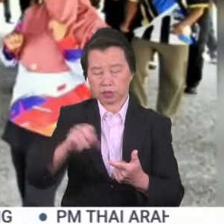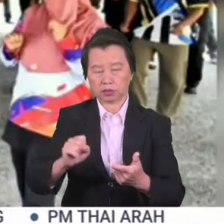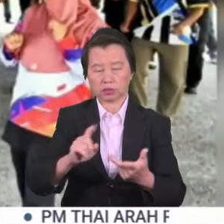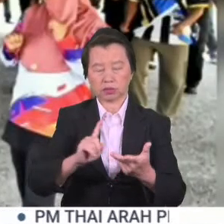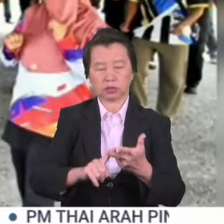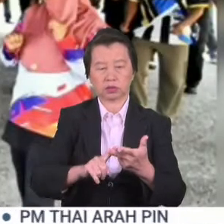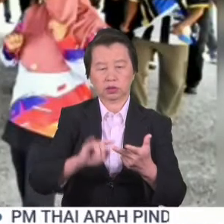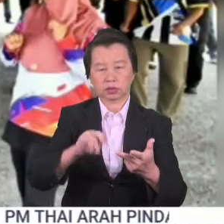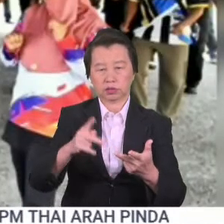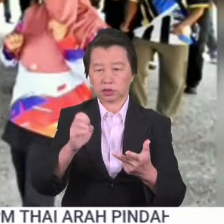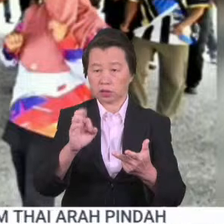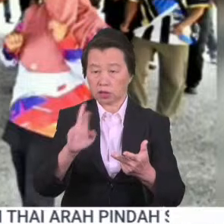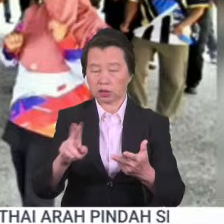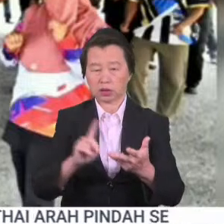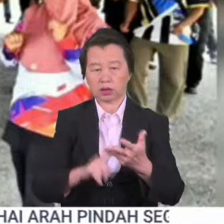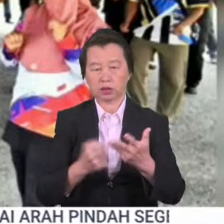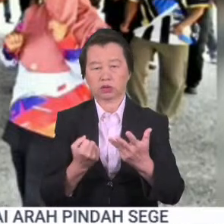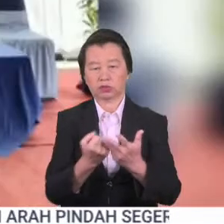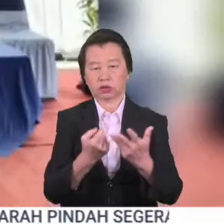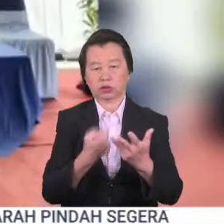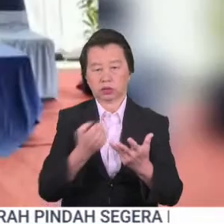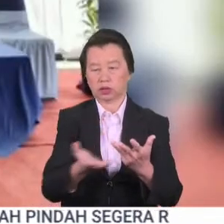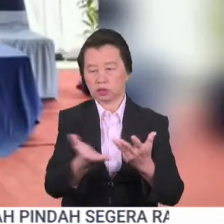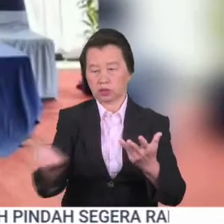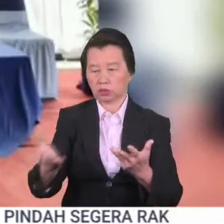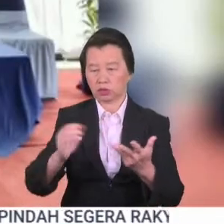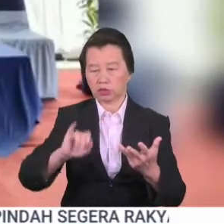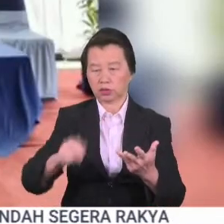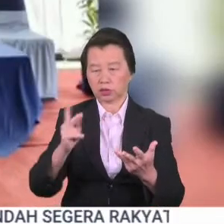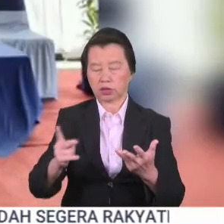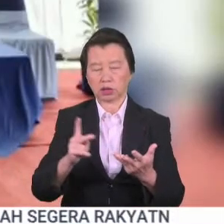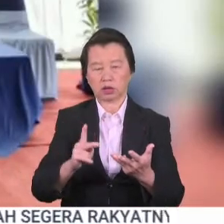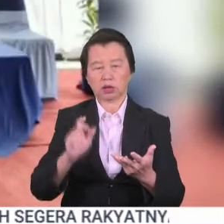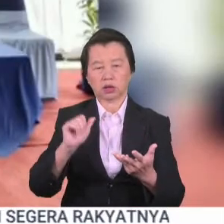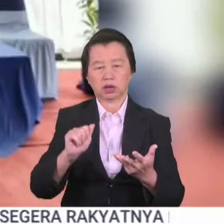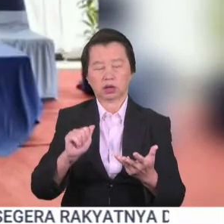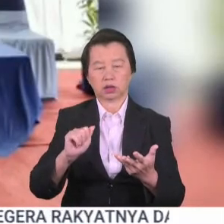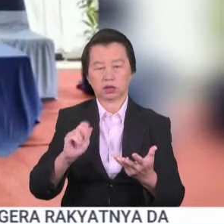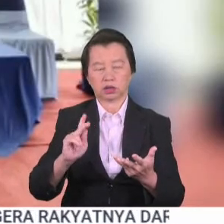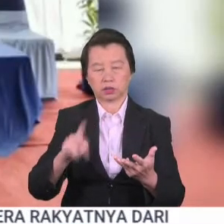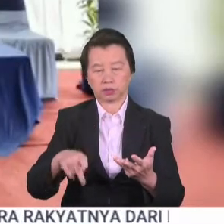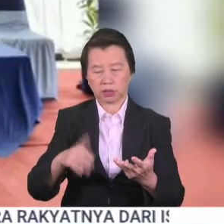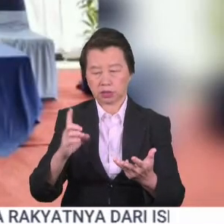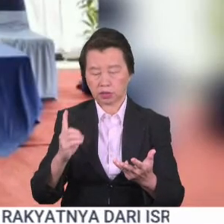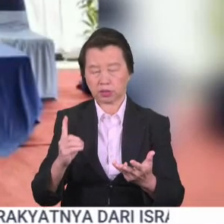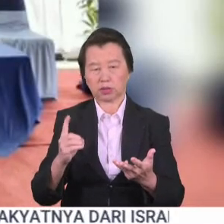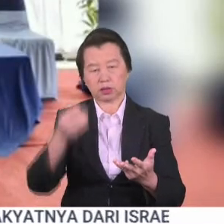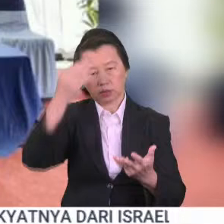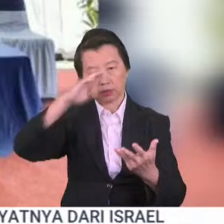rela jkr dan sokongan hebat dari semua ahli jawatankuasa pemulihan dadah jkpd